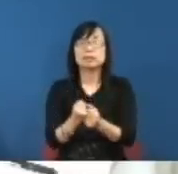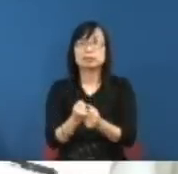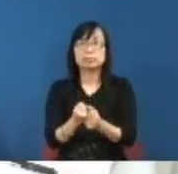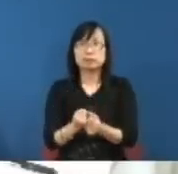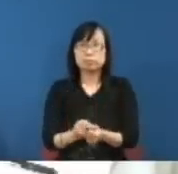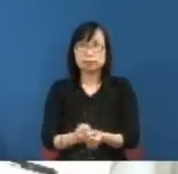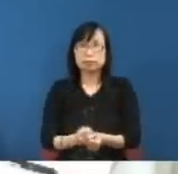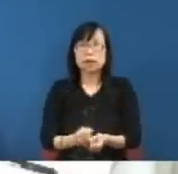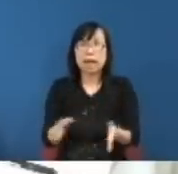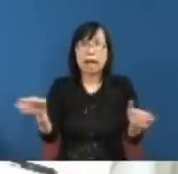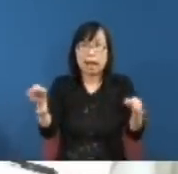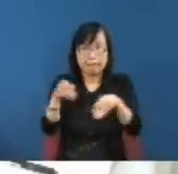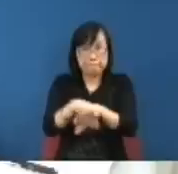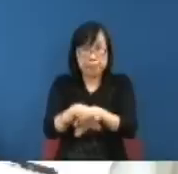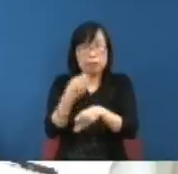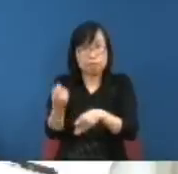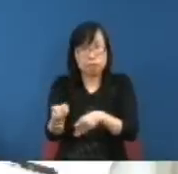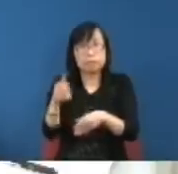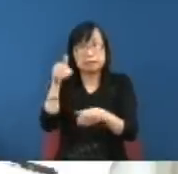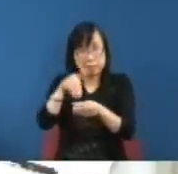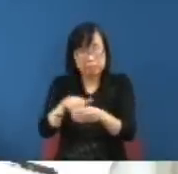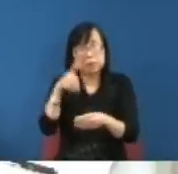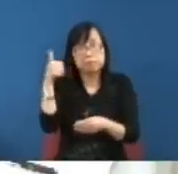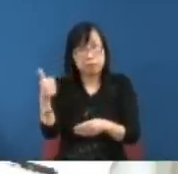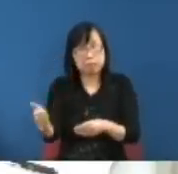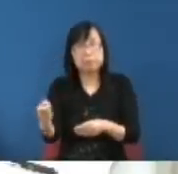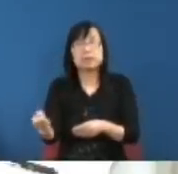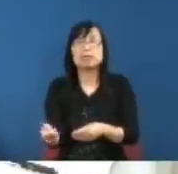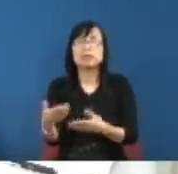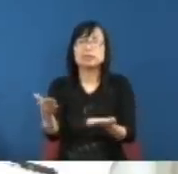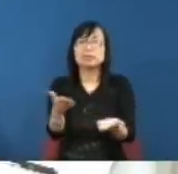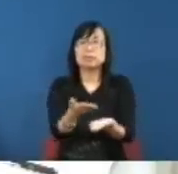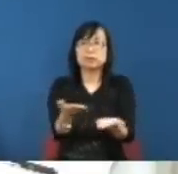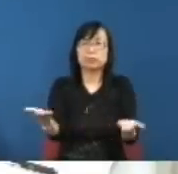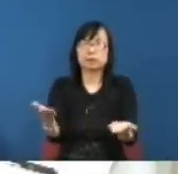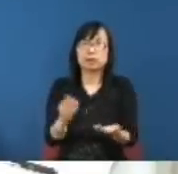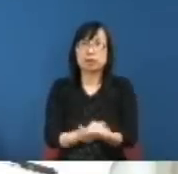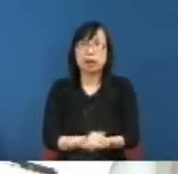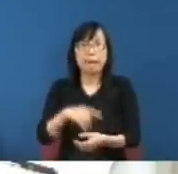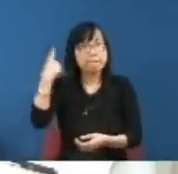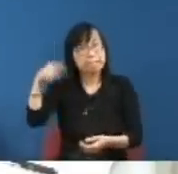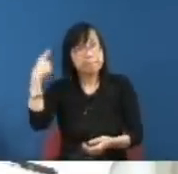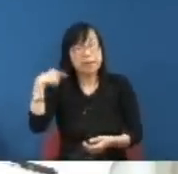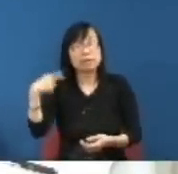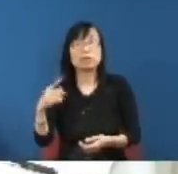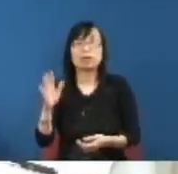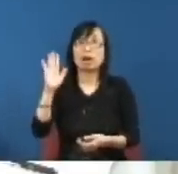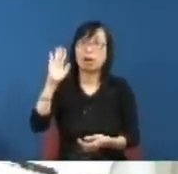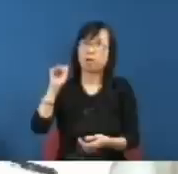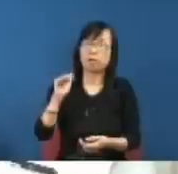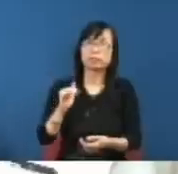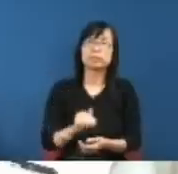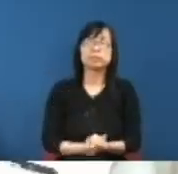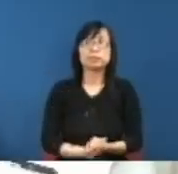個合併嘅方便、投機嘅方便，再再都令到即係美國咧係可以用呢一